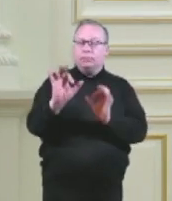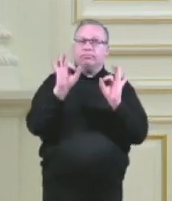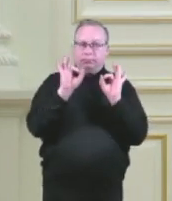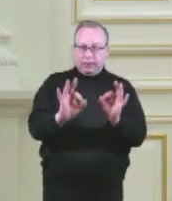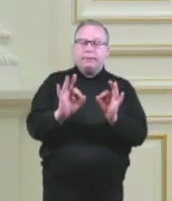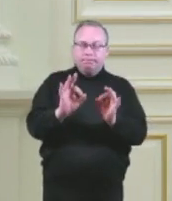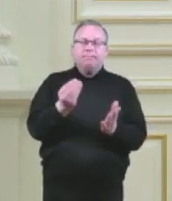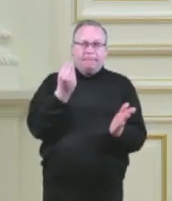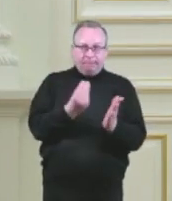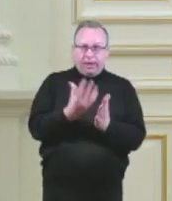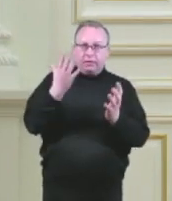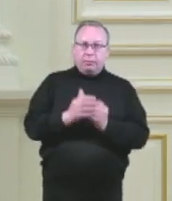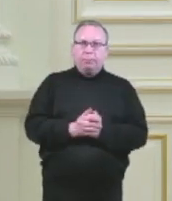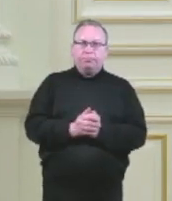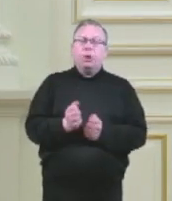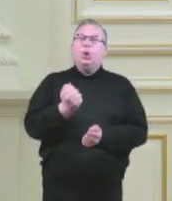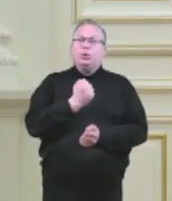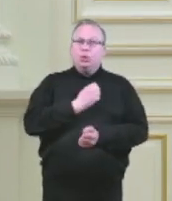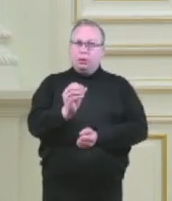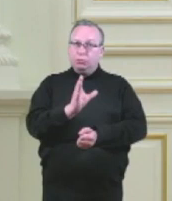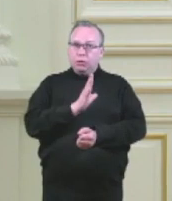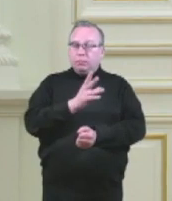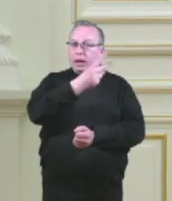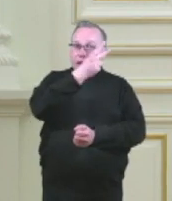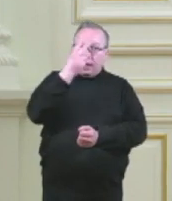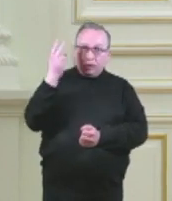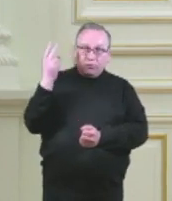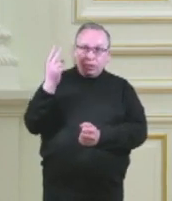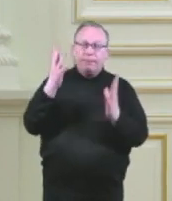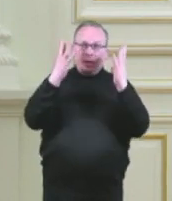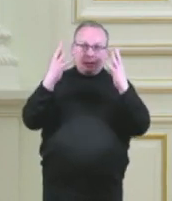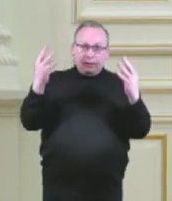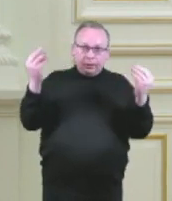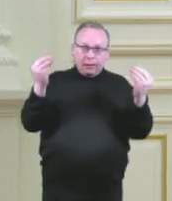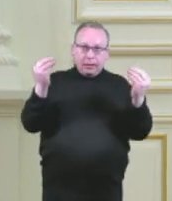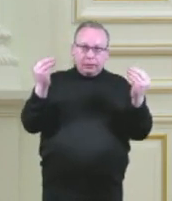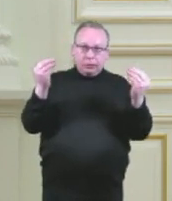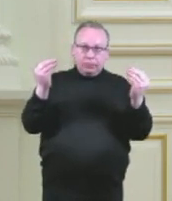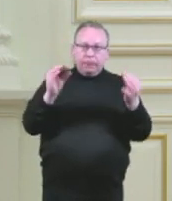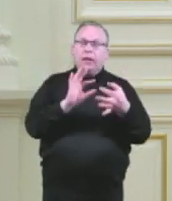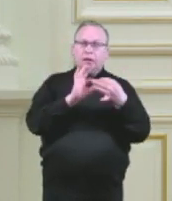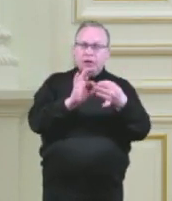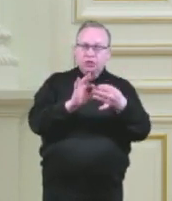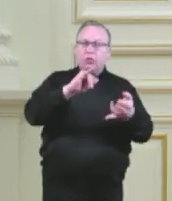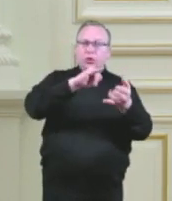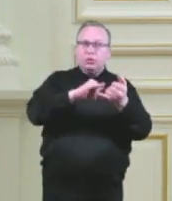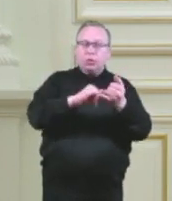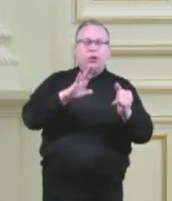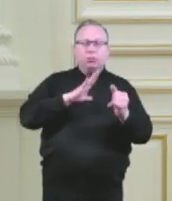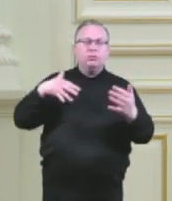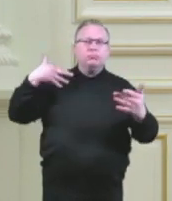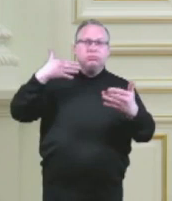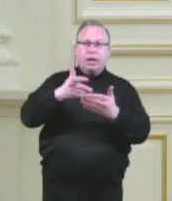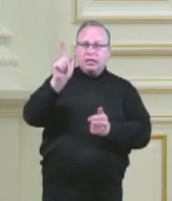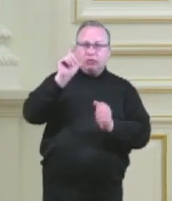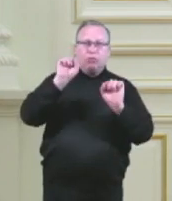vertiname. Turime turtingą Lietuvos ir Niderlandų santykių istoriją, kuri siekia viduramžius ir kurią